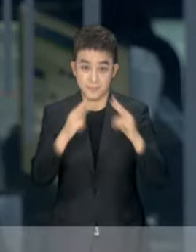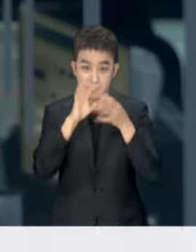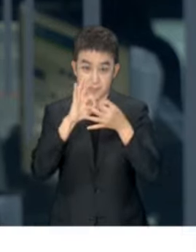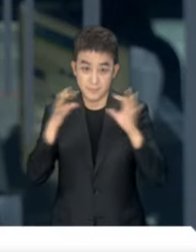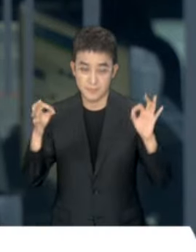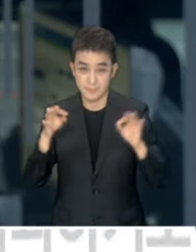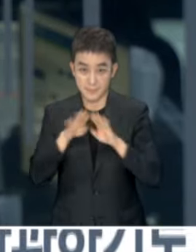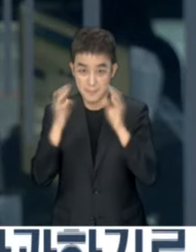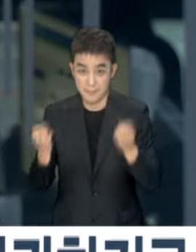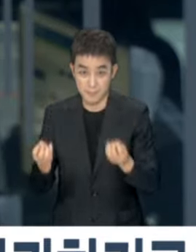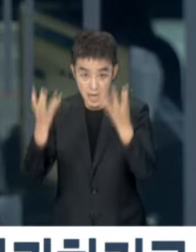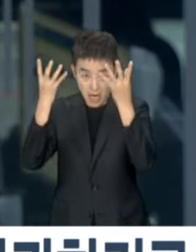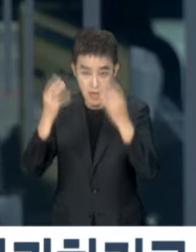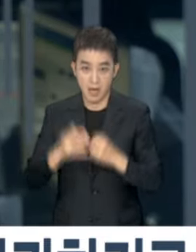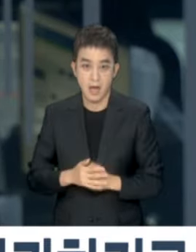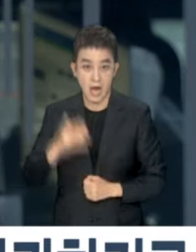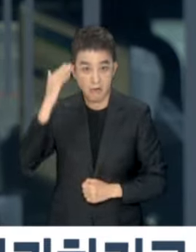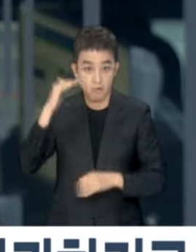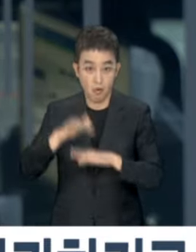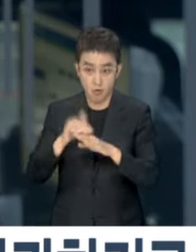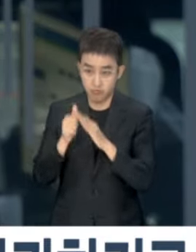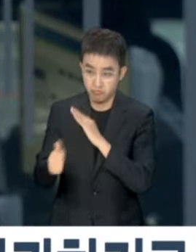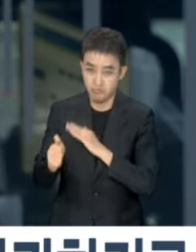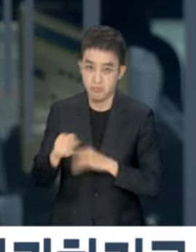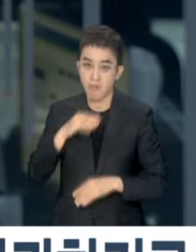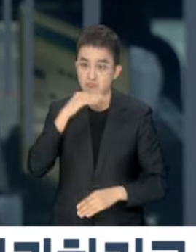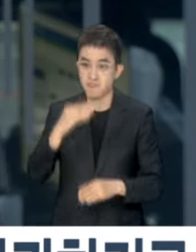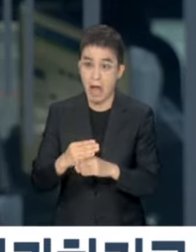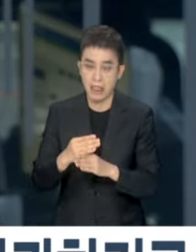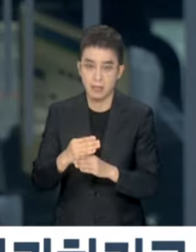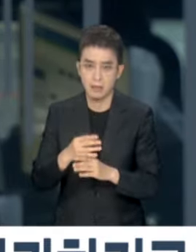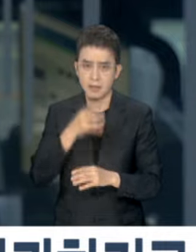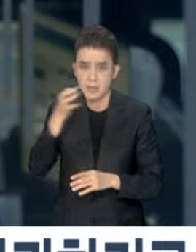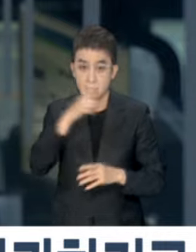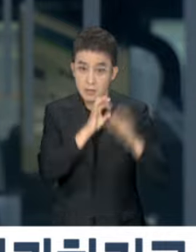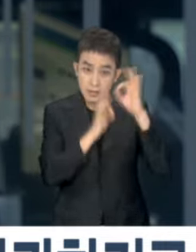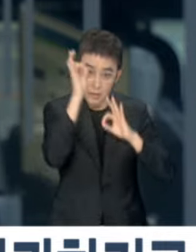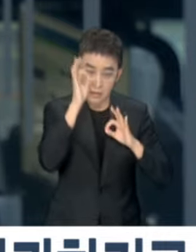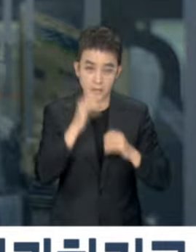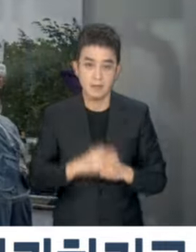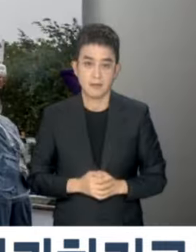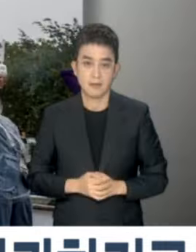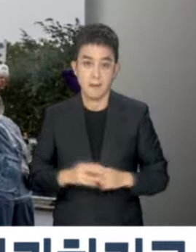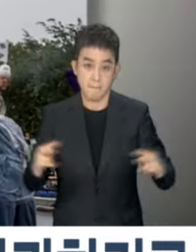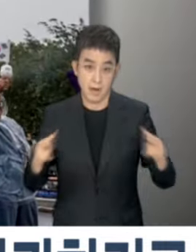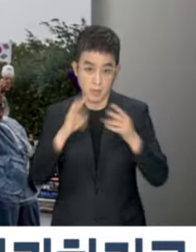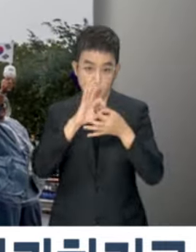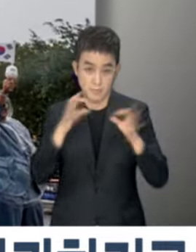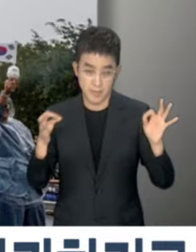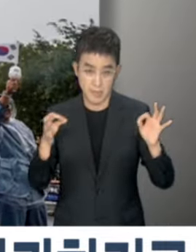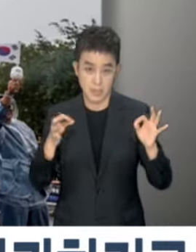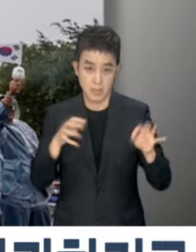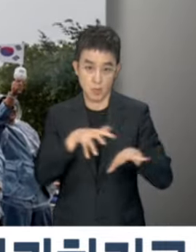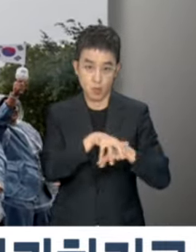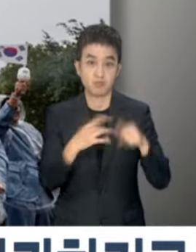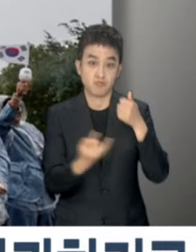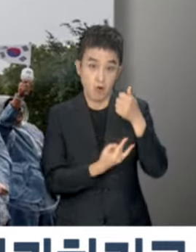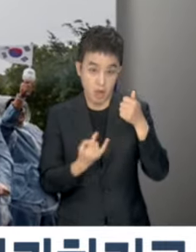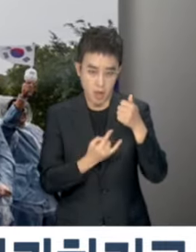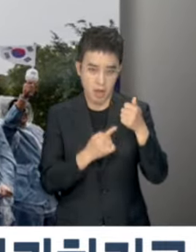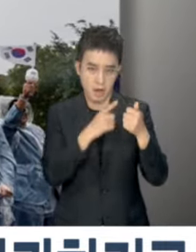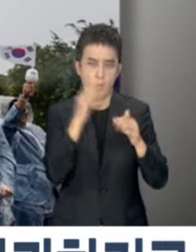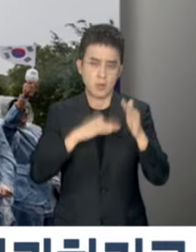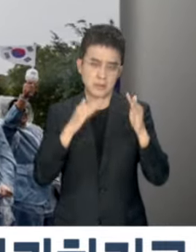파리올림픽 개회식에서 한국 선수단이 북한으로 소개된 것과 관련해 파리올림픽 조직위원회도 공식 사과하기로 한